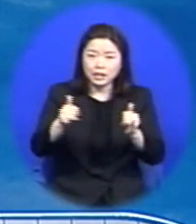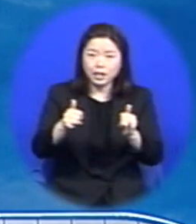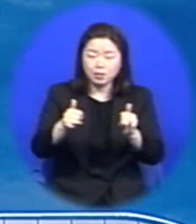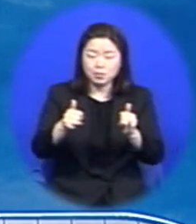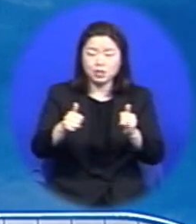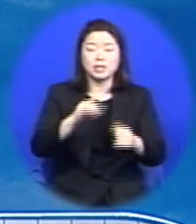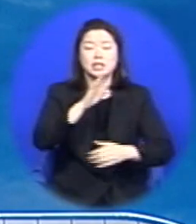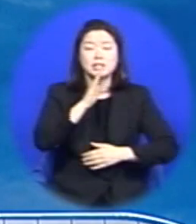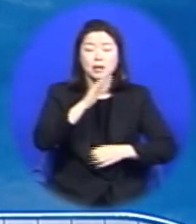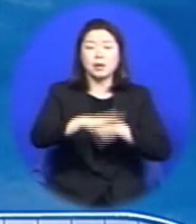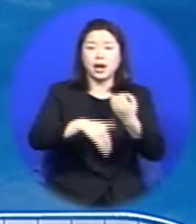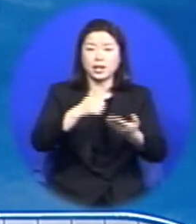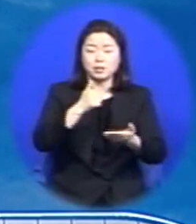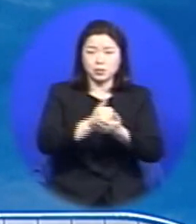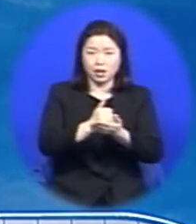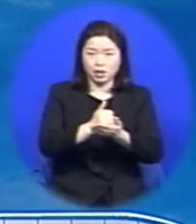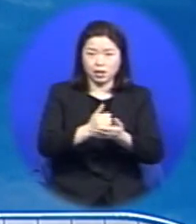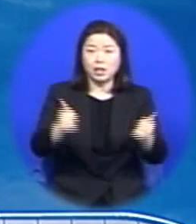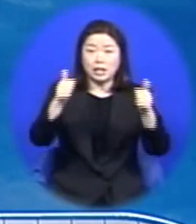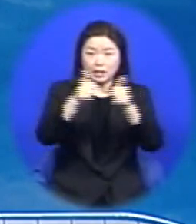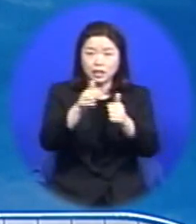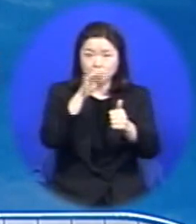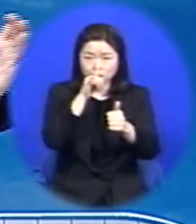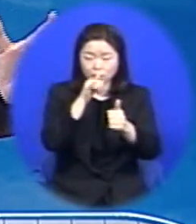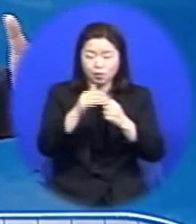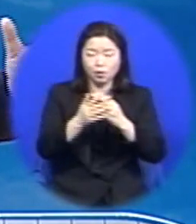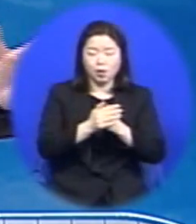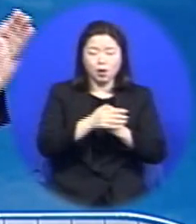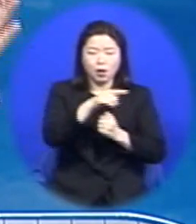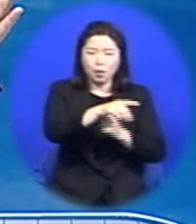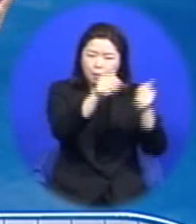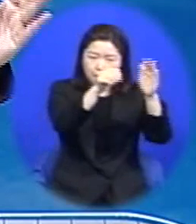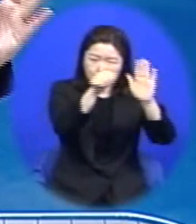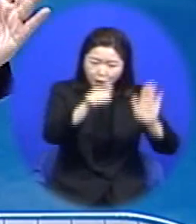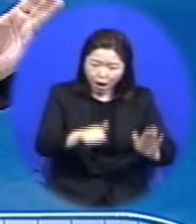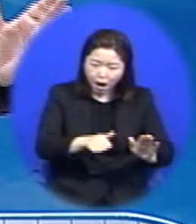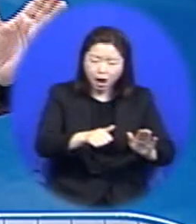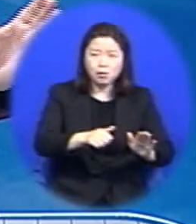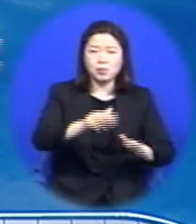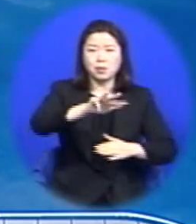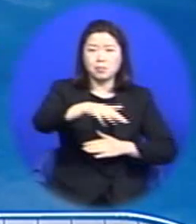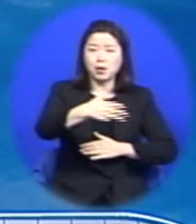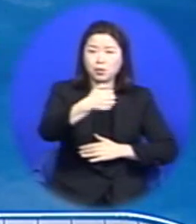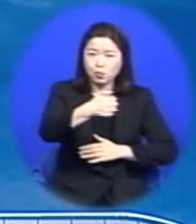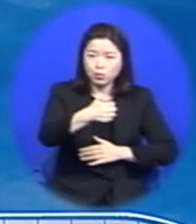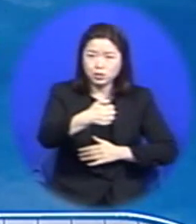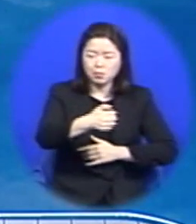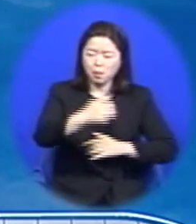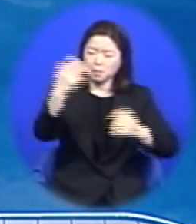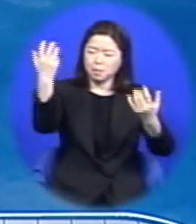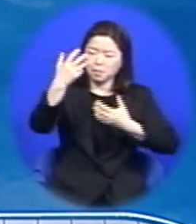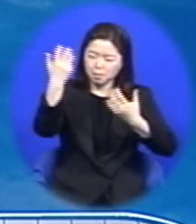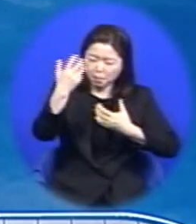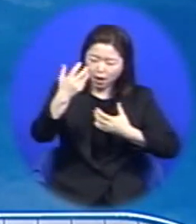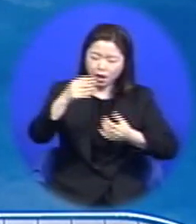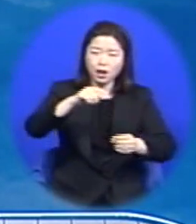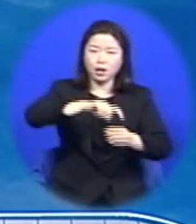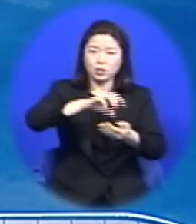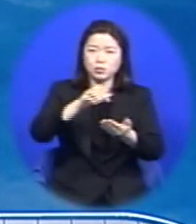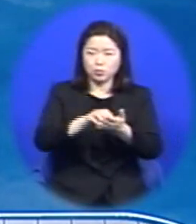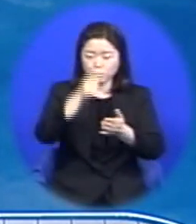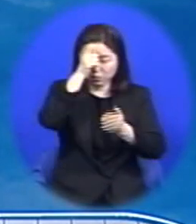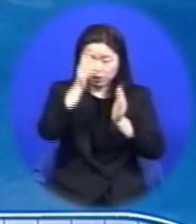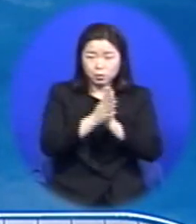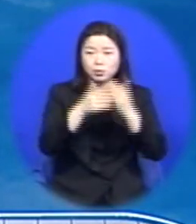먼저 바알과 아세라 제사장 850명이 하루 종일 거의 발광에 가까운 기도를 했습니다. 불을